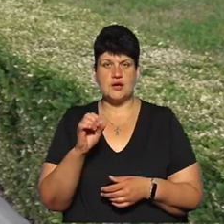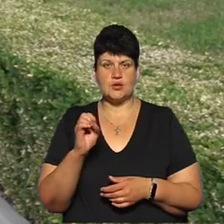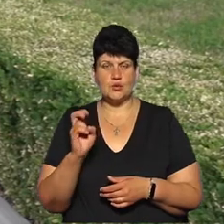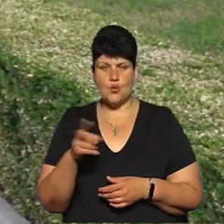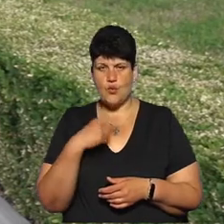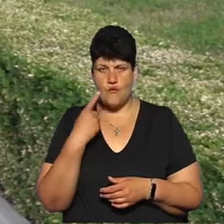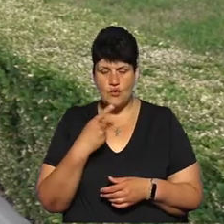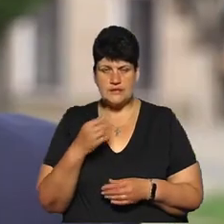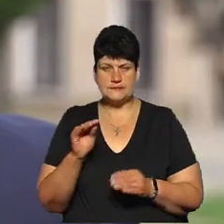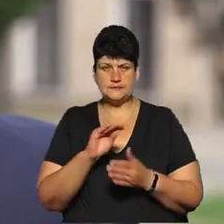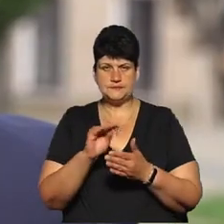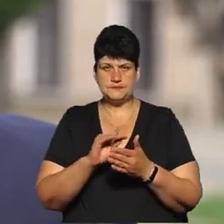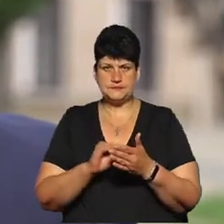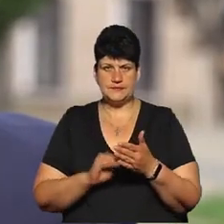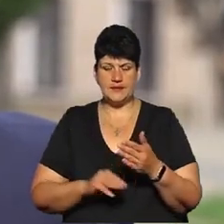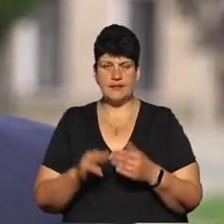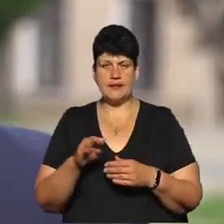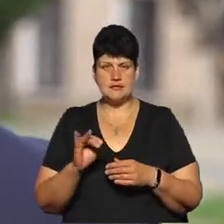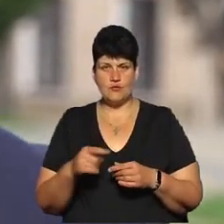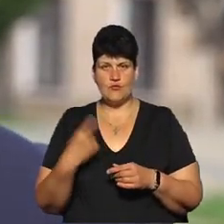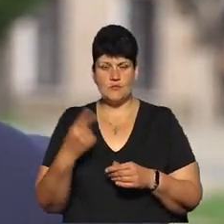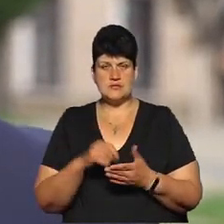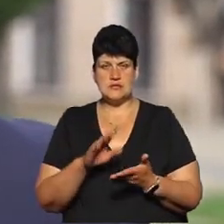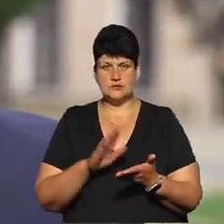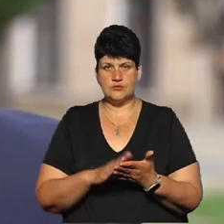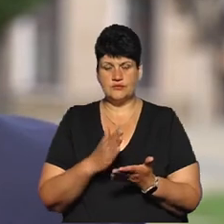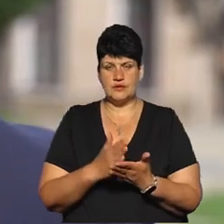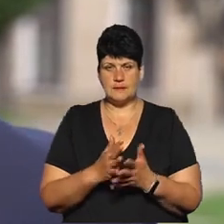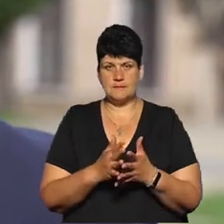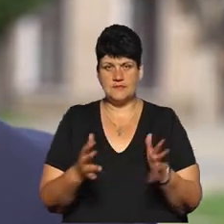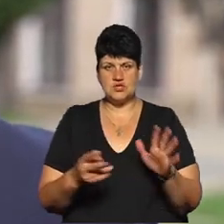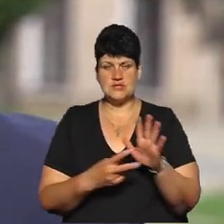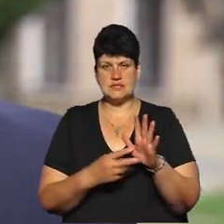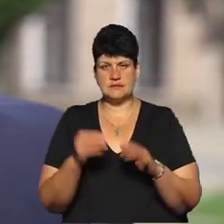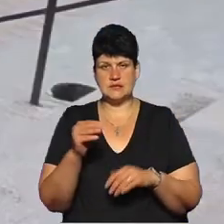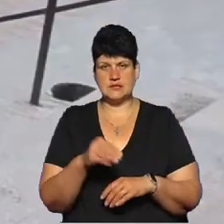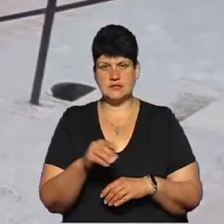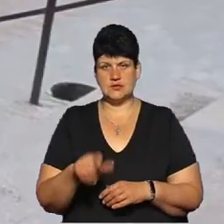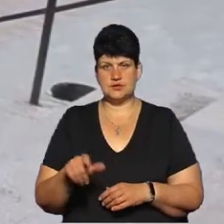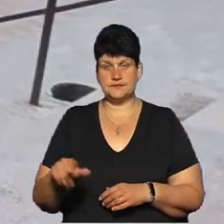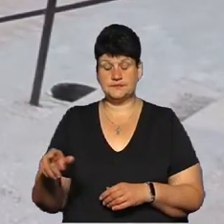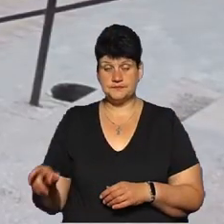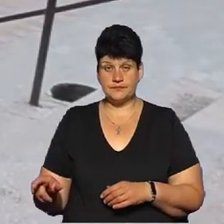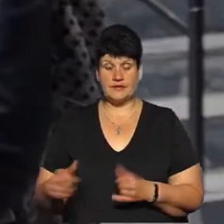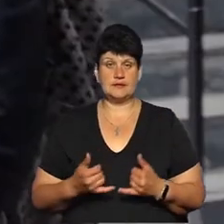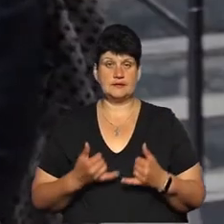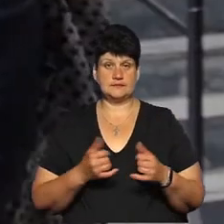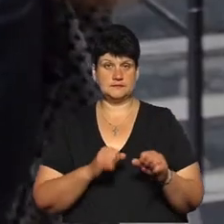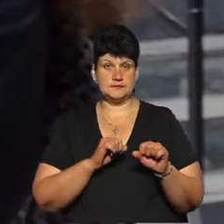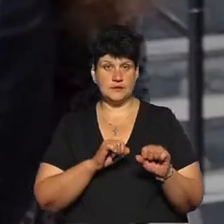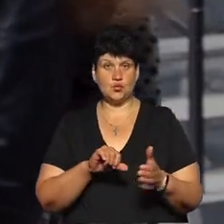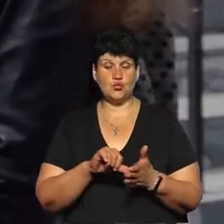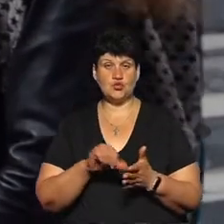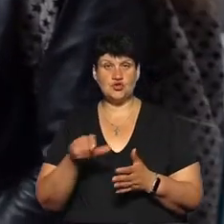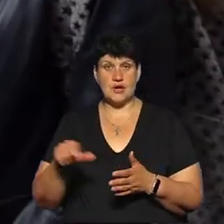на складання мультипредметного тесту в області зареєструвалися більше 7 000 абітурієнтів. Заради безпеки учасників